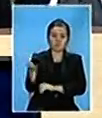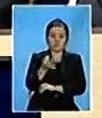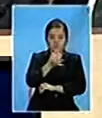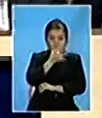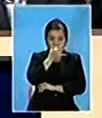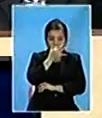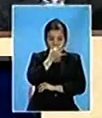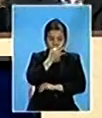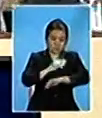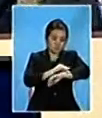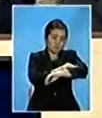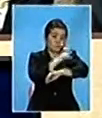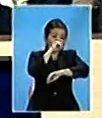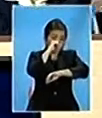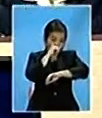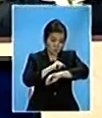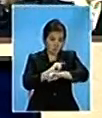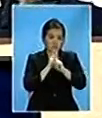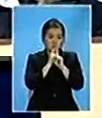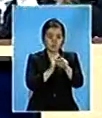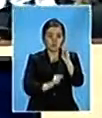ารณาดังนี้นะครับ